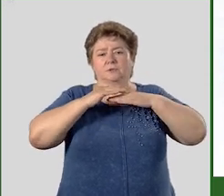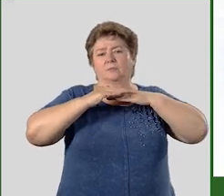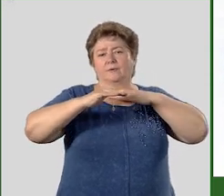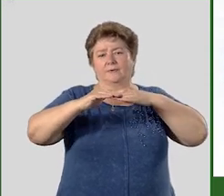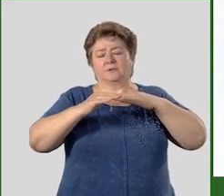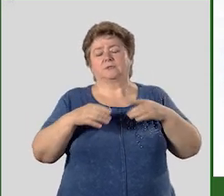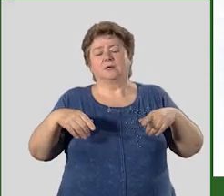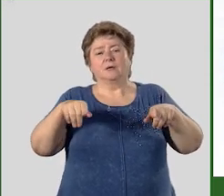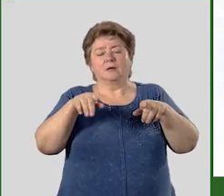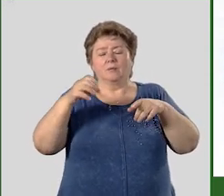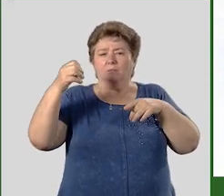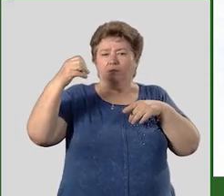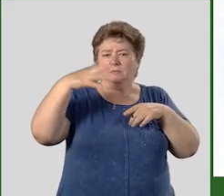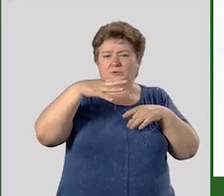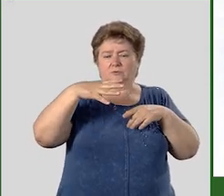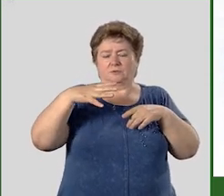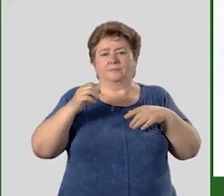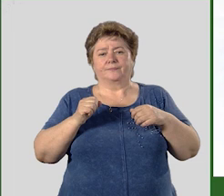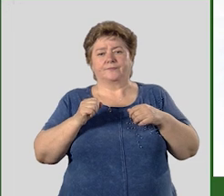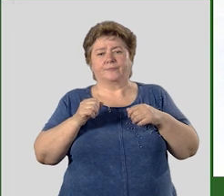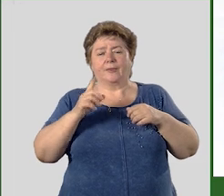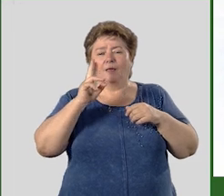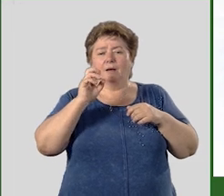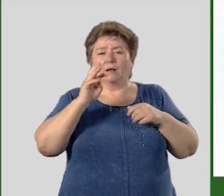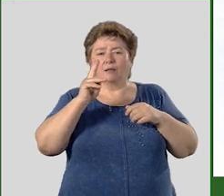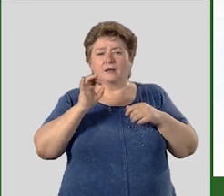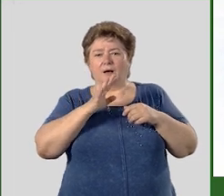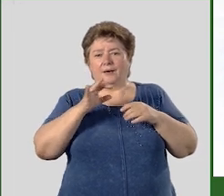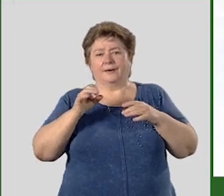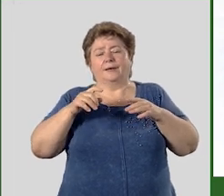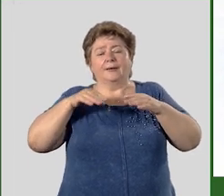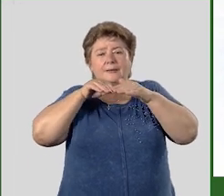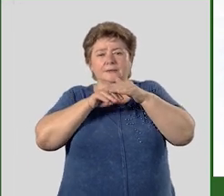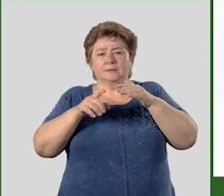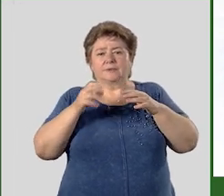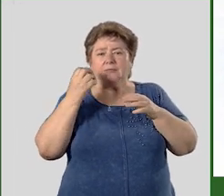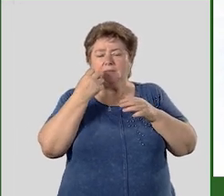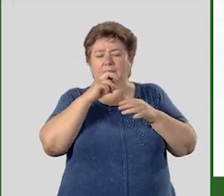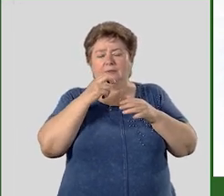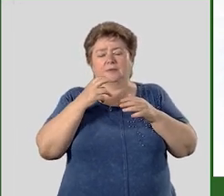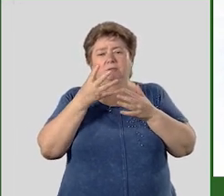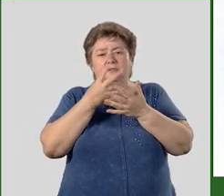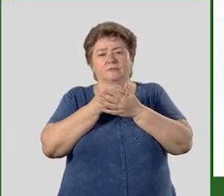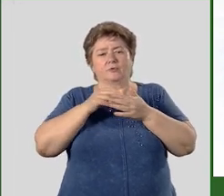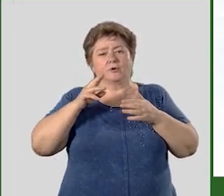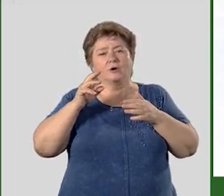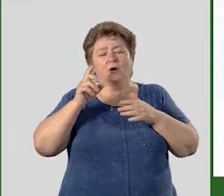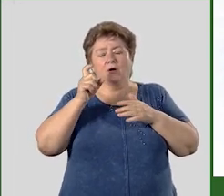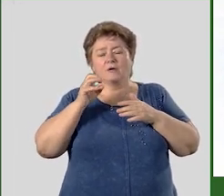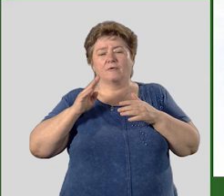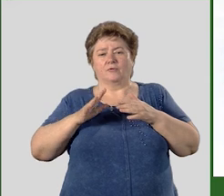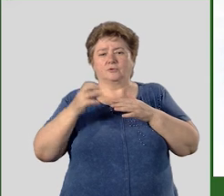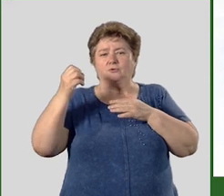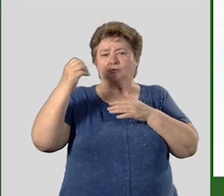поверхности, даже под солнцем. В Калахари земляные белки превращают свой пушистый хвост